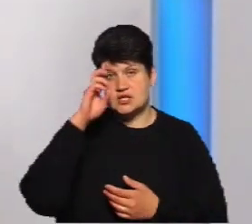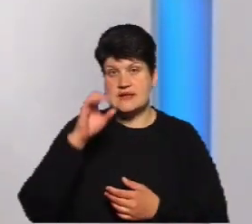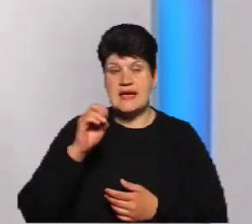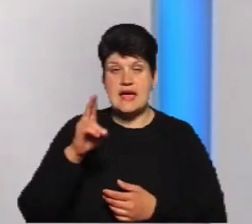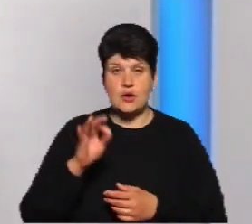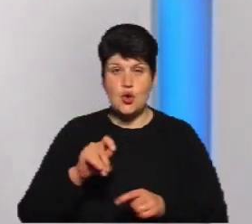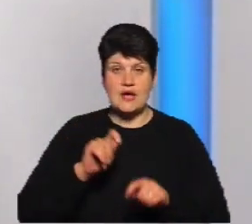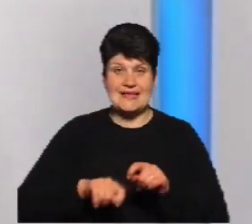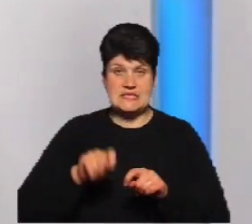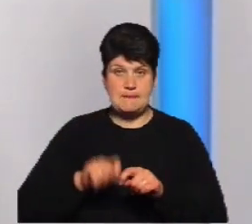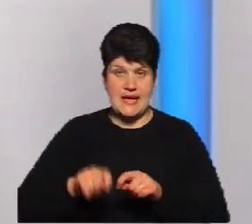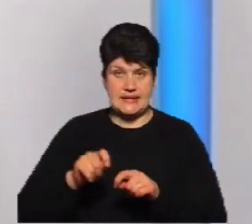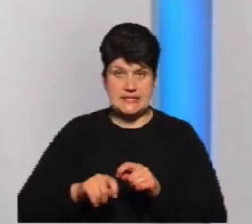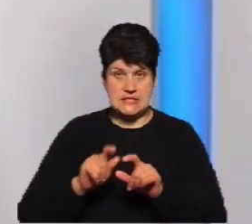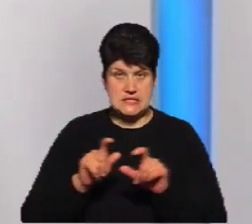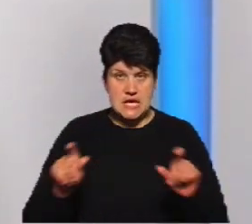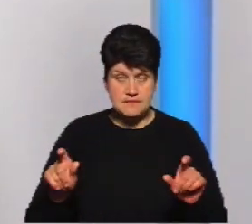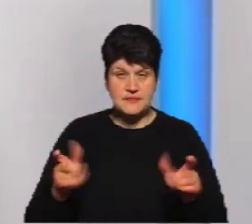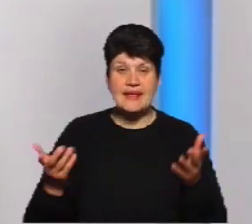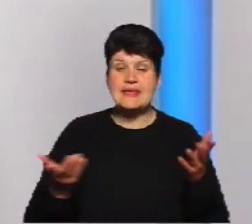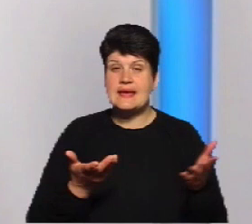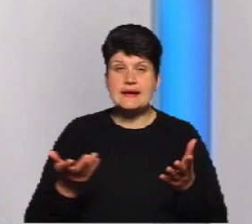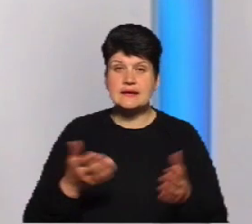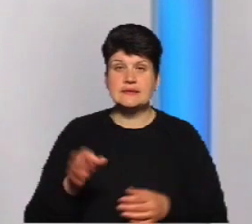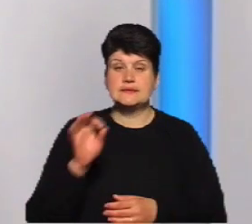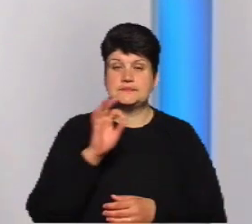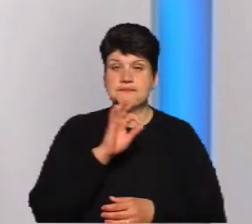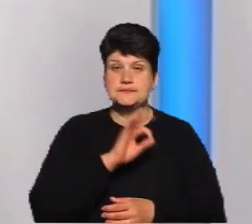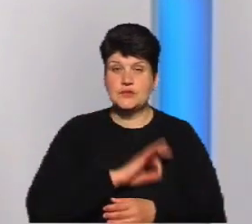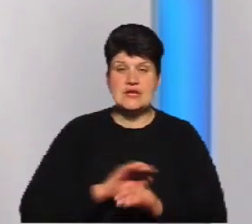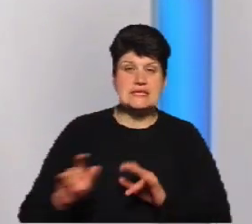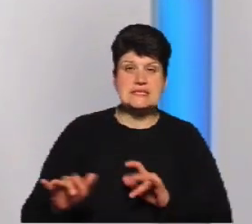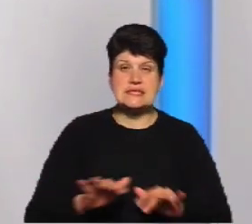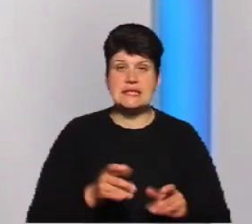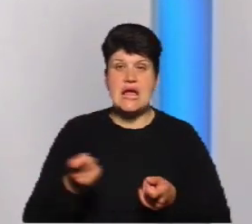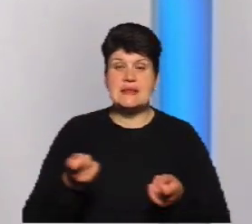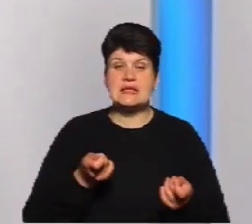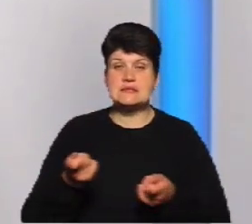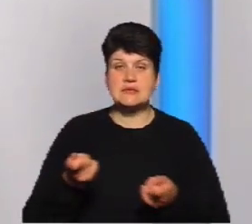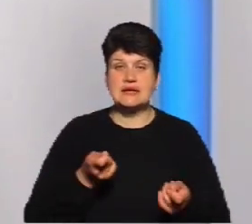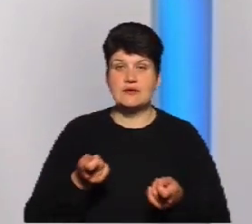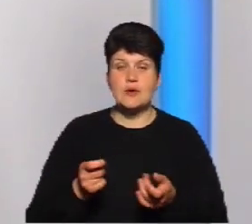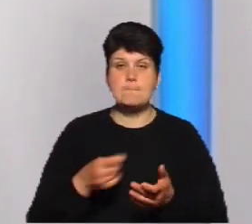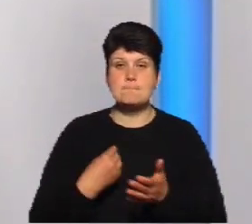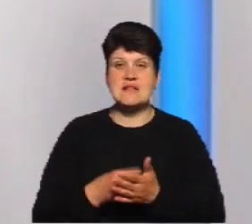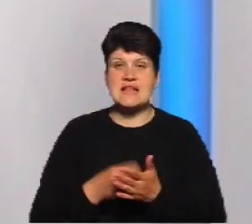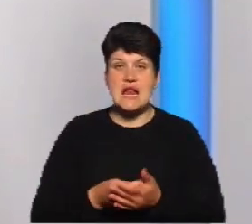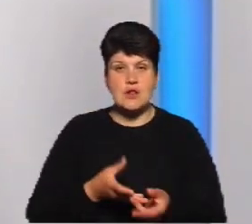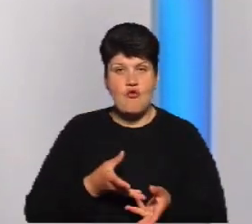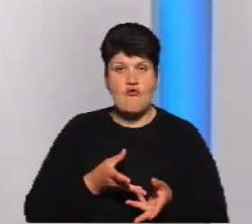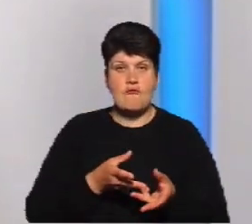інспекція, яка застосовує заходи адміністративного матеріального впливу в